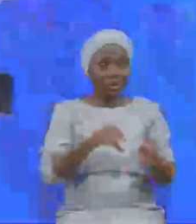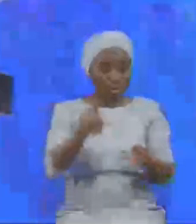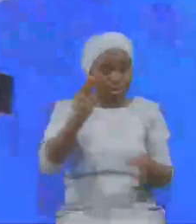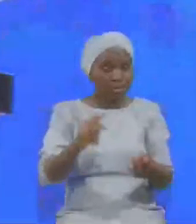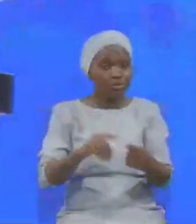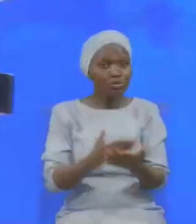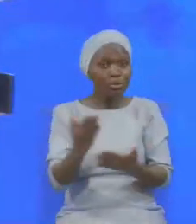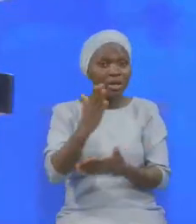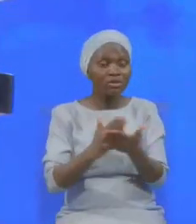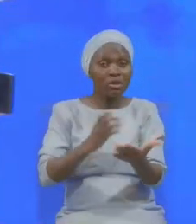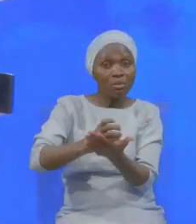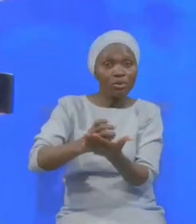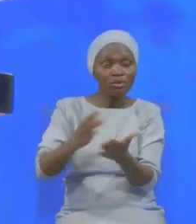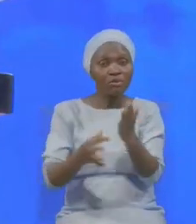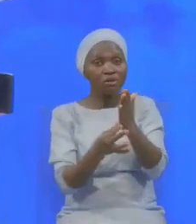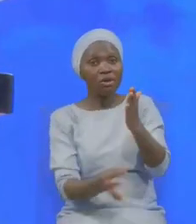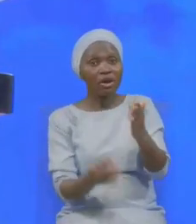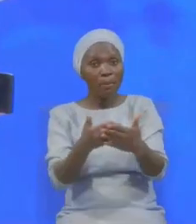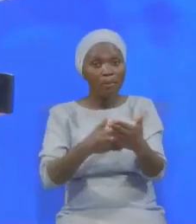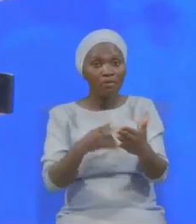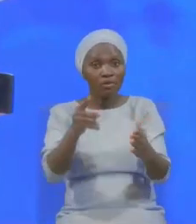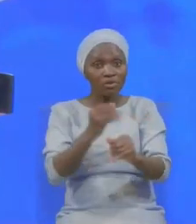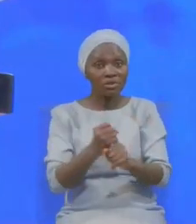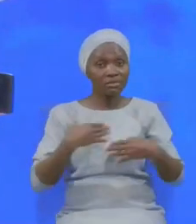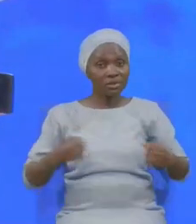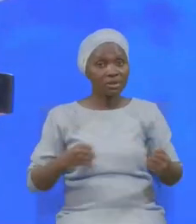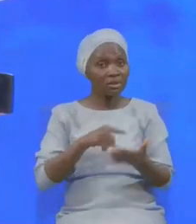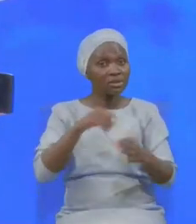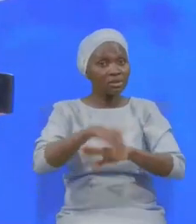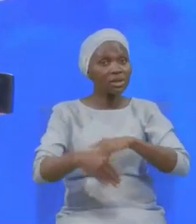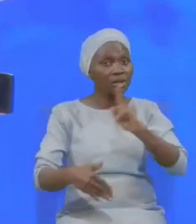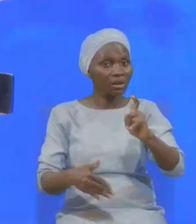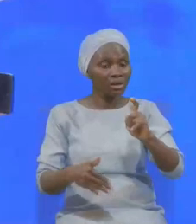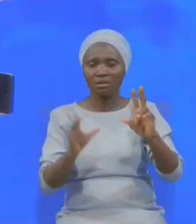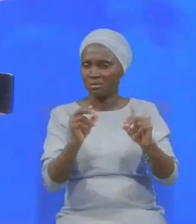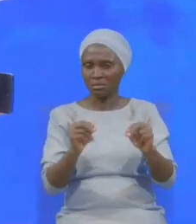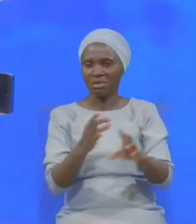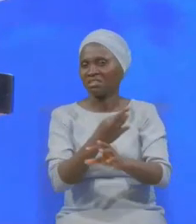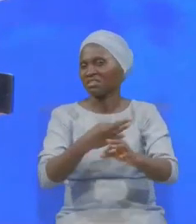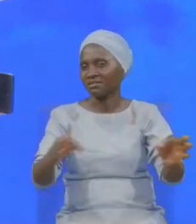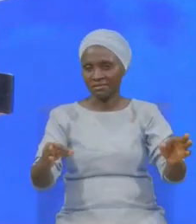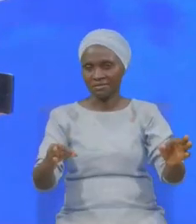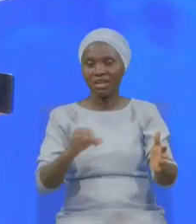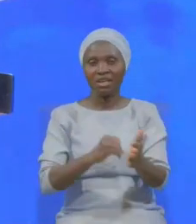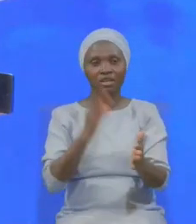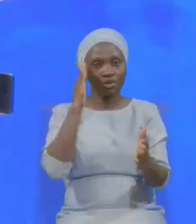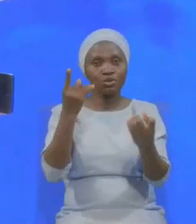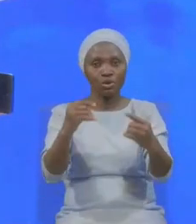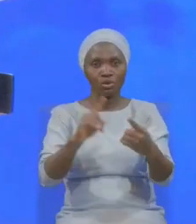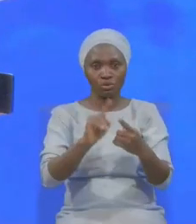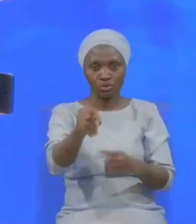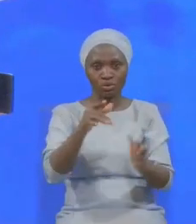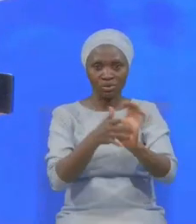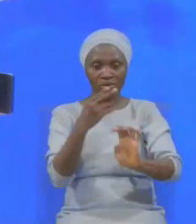bouteilles d'huile avant d'être guéri ce soir? C'est gratuit. Cela viendra à vous. Marc